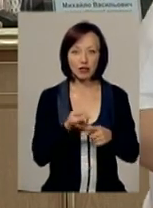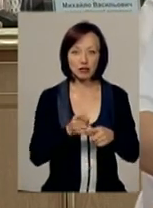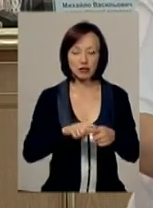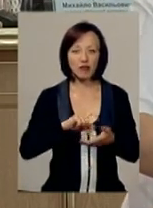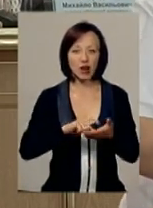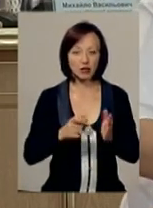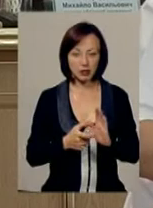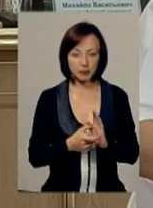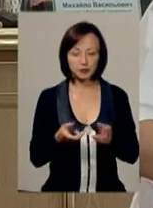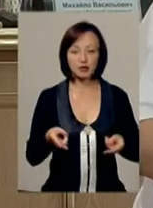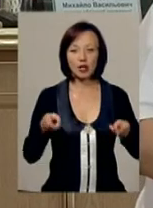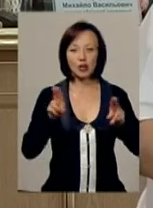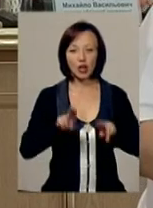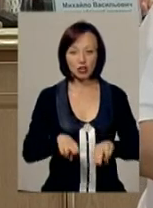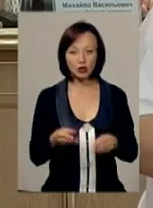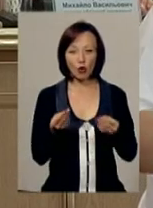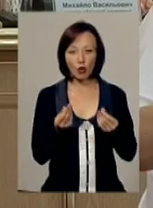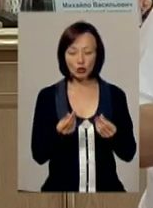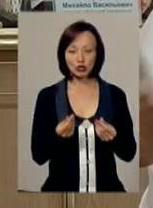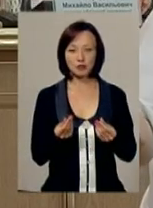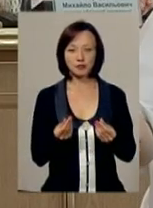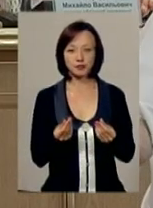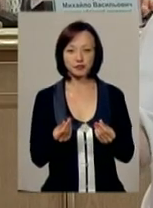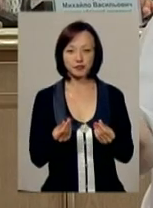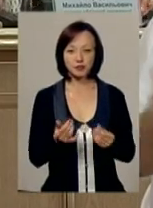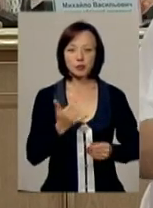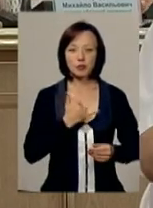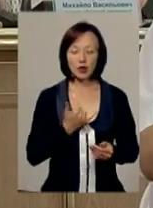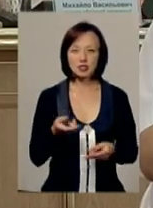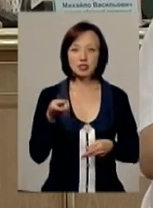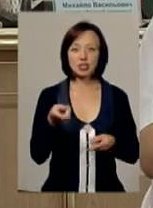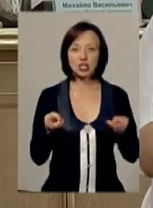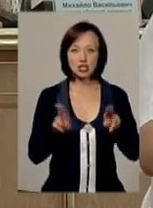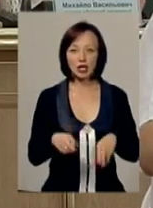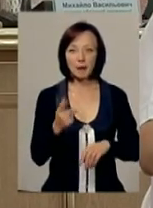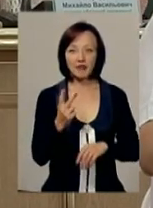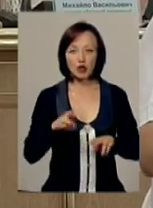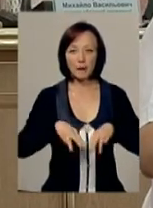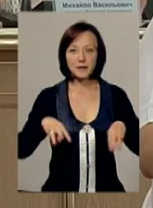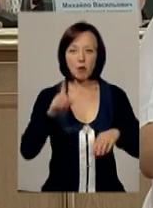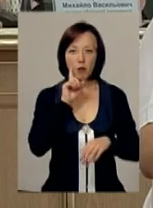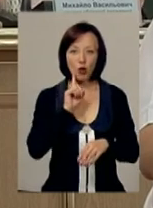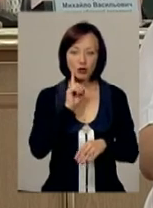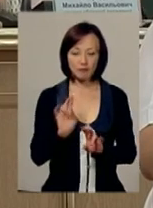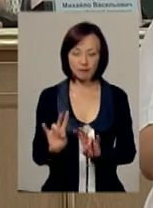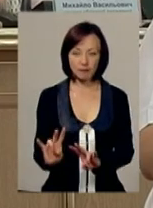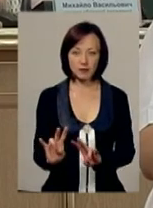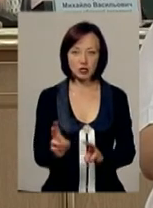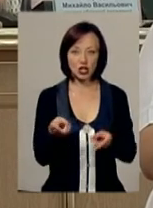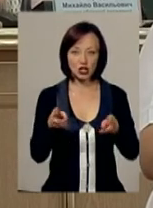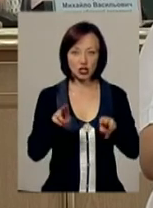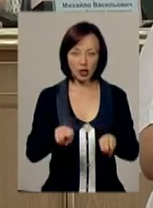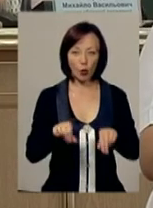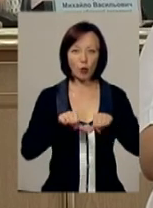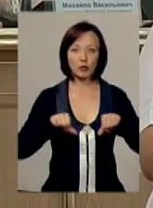квартир. Решта коштів в сумі, тобто нас залишили ще 1,5 мільйона гривень, поки що залишаються централізованими. У нас